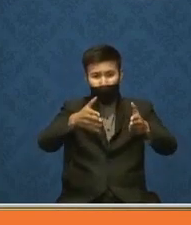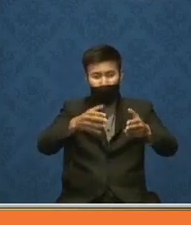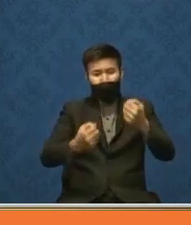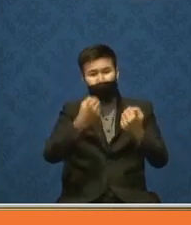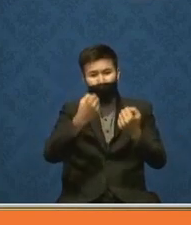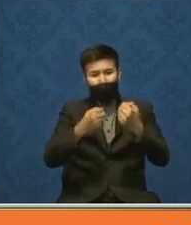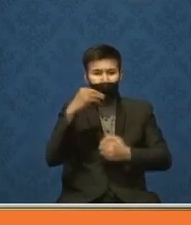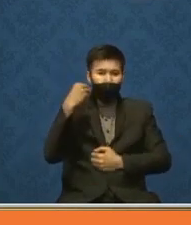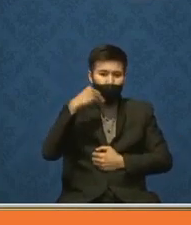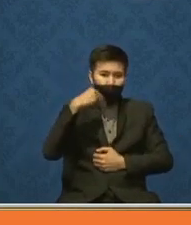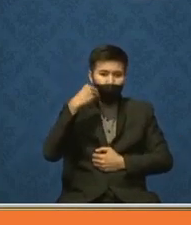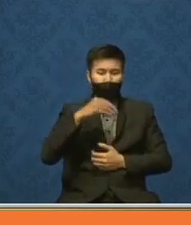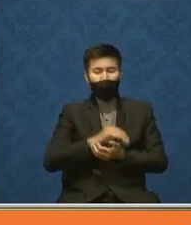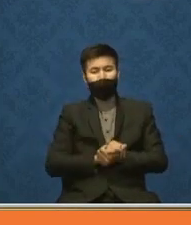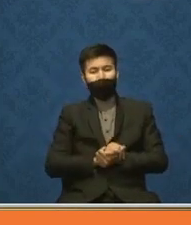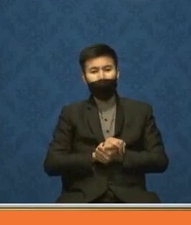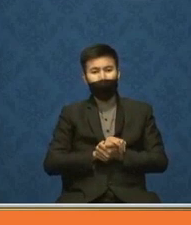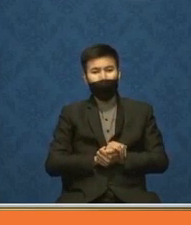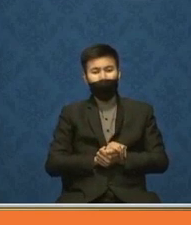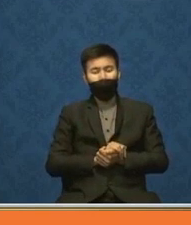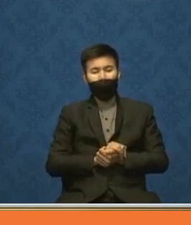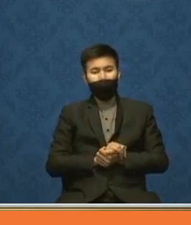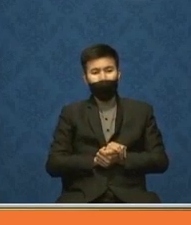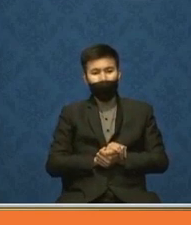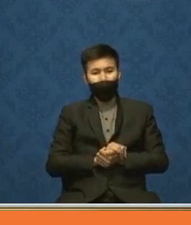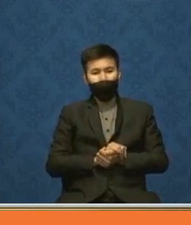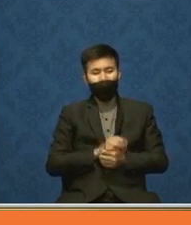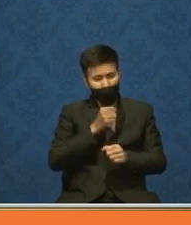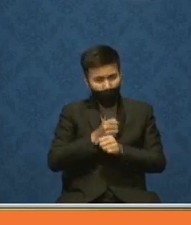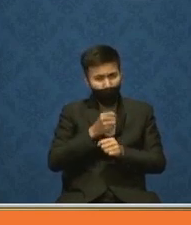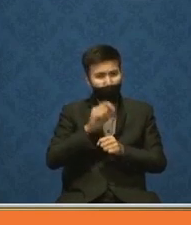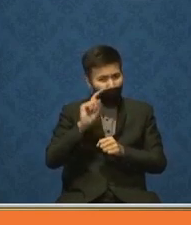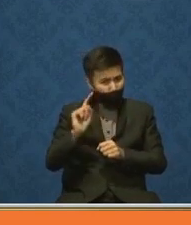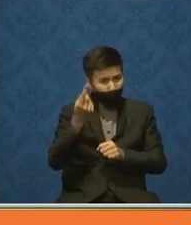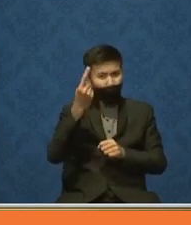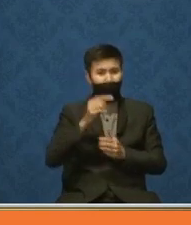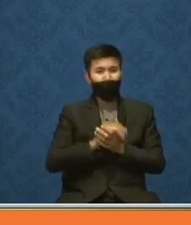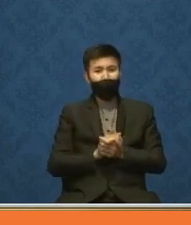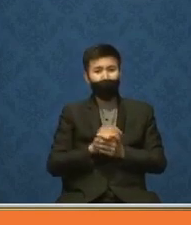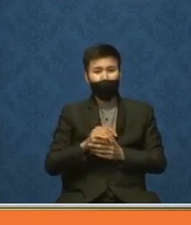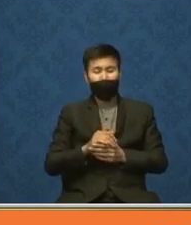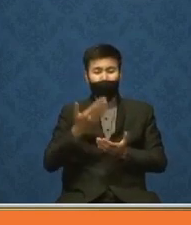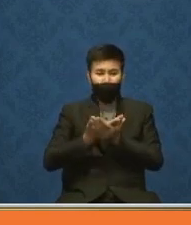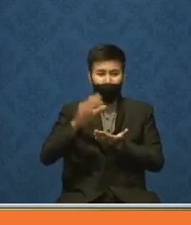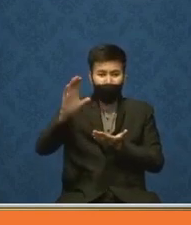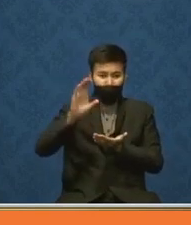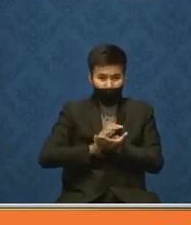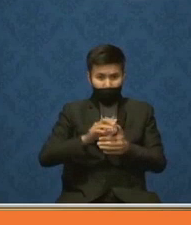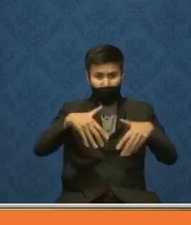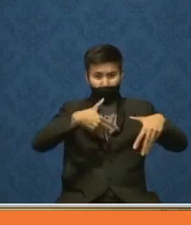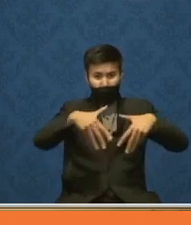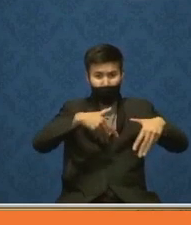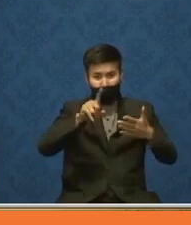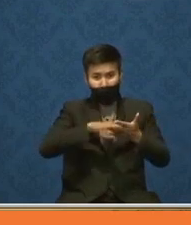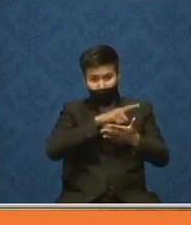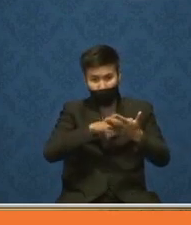อยที่สุดฟื้นฟูงบเส้นเลือดฝอยนี่ครับที่ถูกละเลยมานานแล้วครับงบประมาณที่คิดโดยท้องถิ่นที่ประชาชนเลือกตั้งยังไงก็ดี